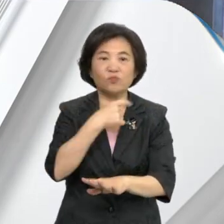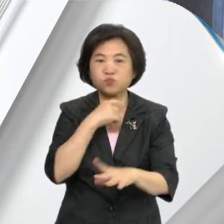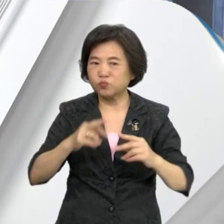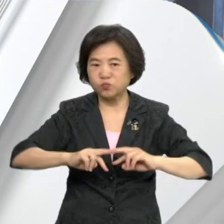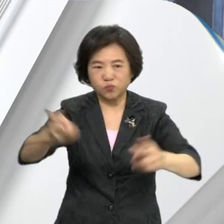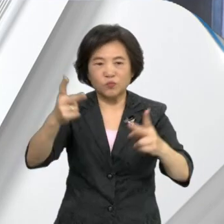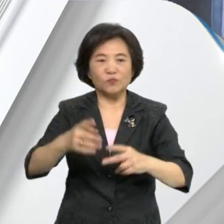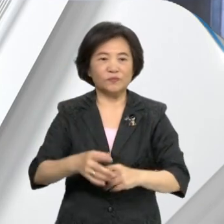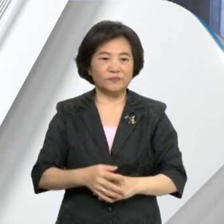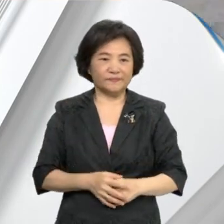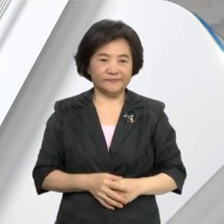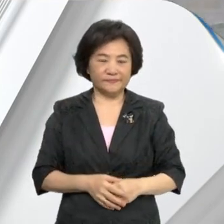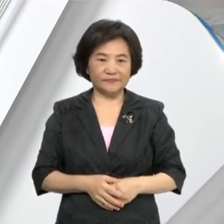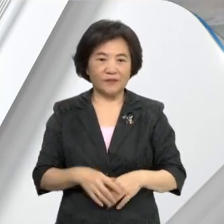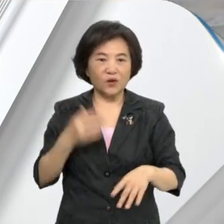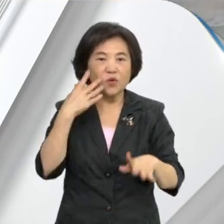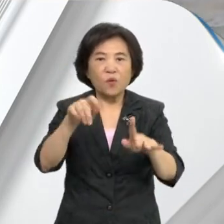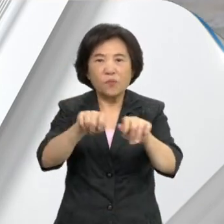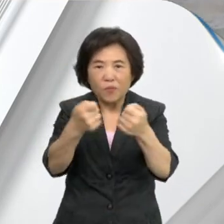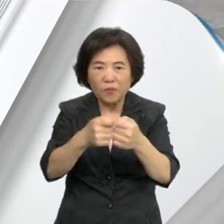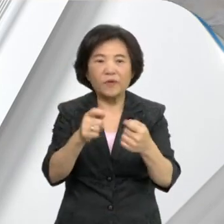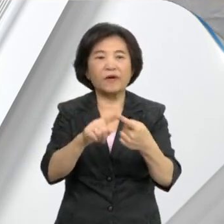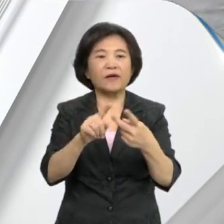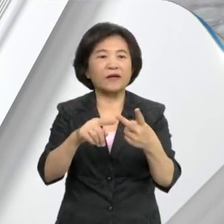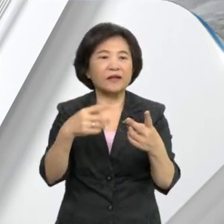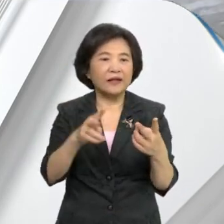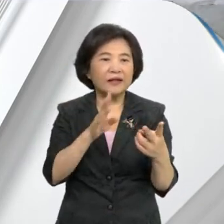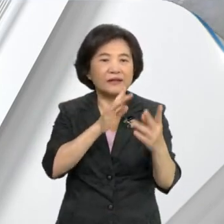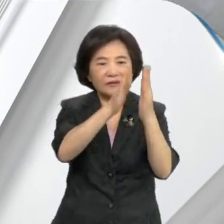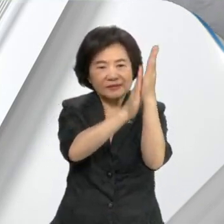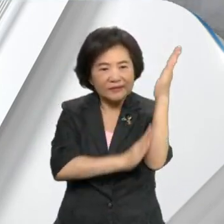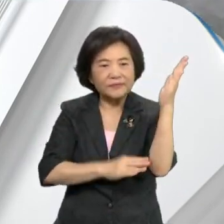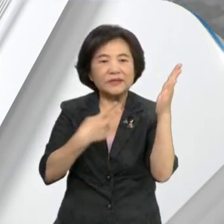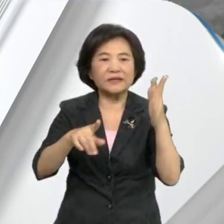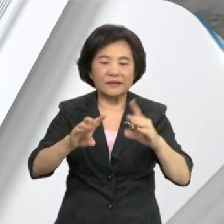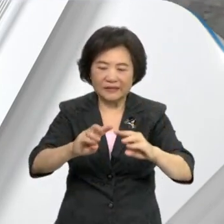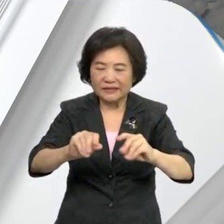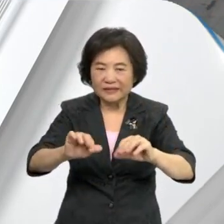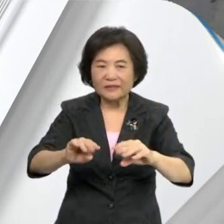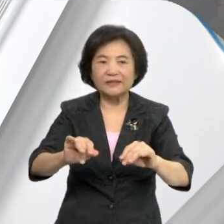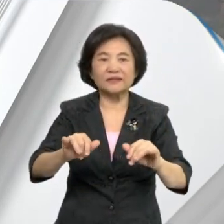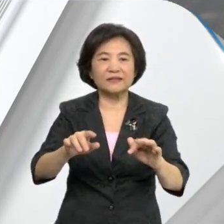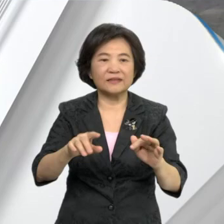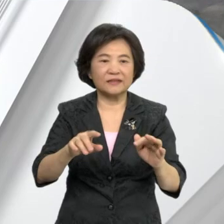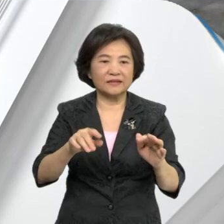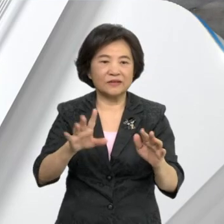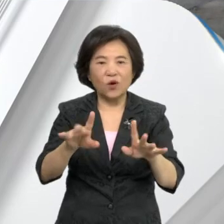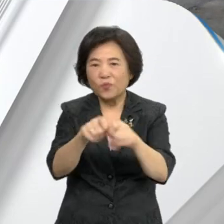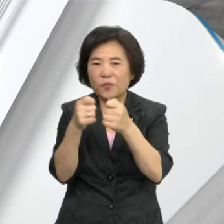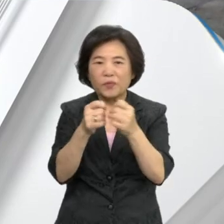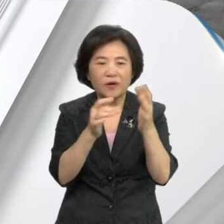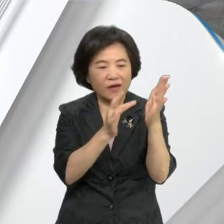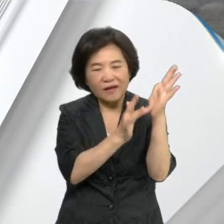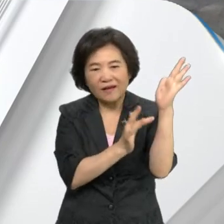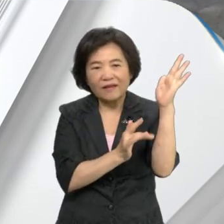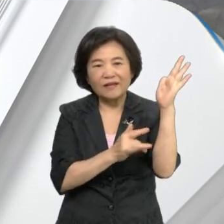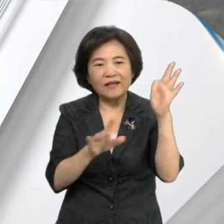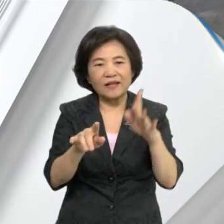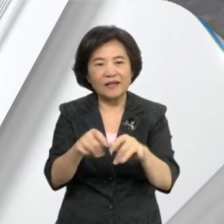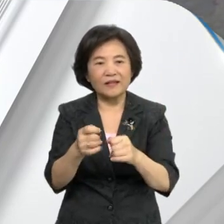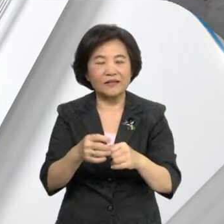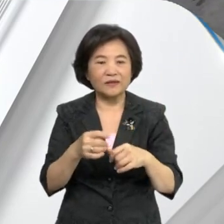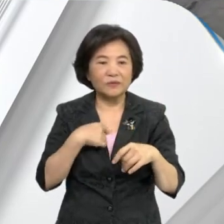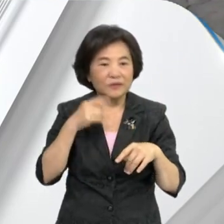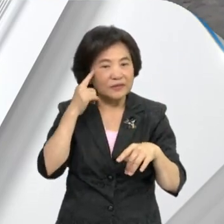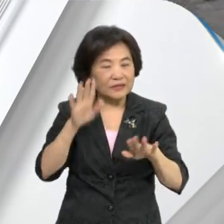修。 今天有破损的地方，哦，它有些也着墙面的吼，也着有损坏，来恁嘞，啊，利